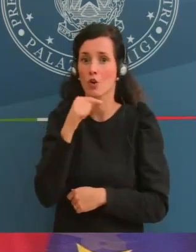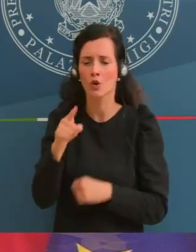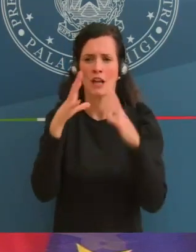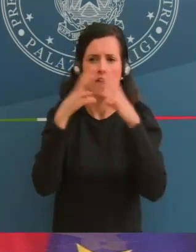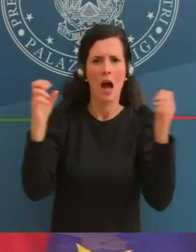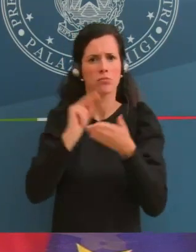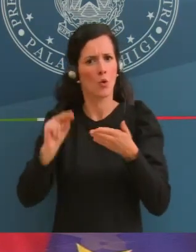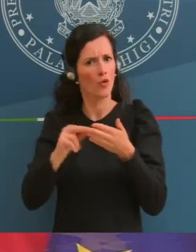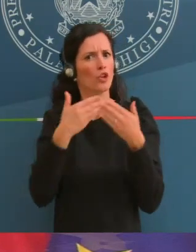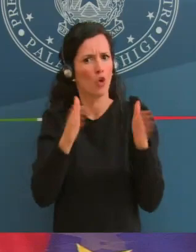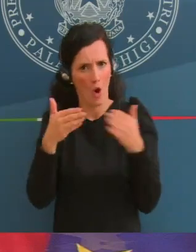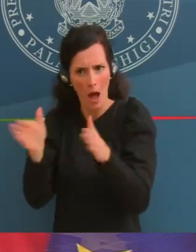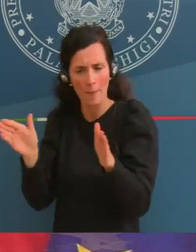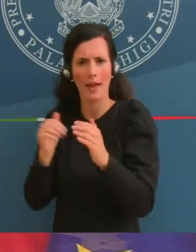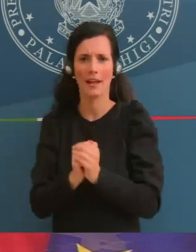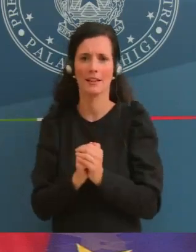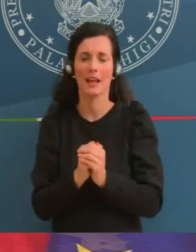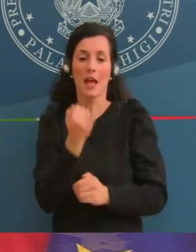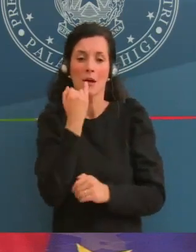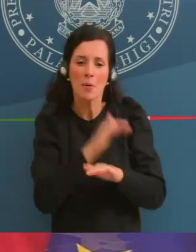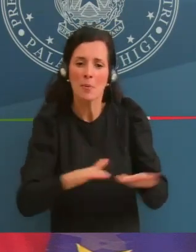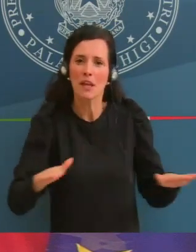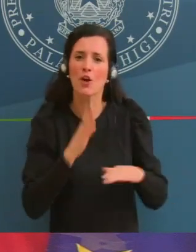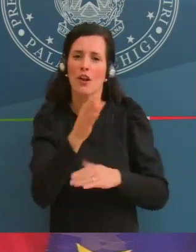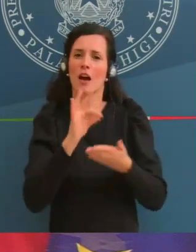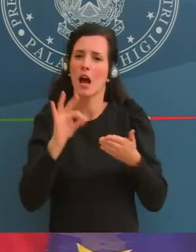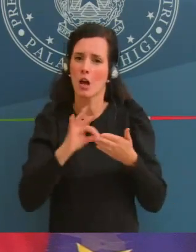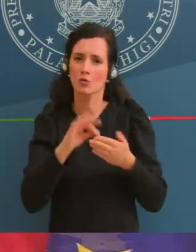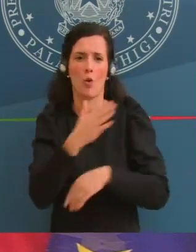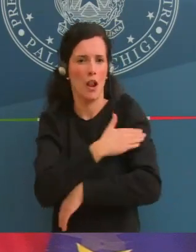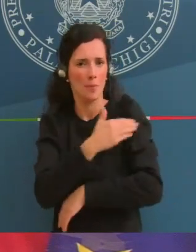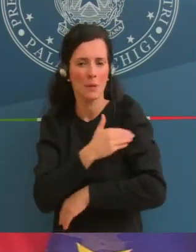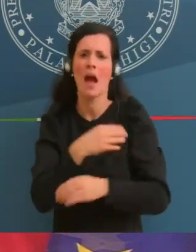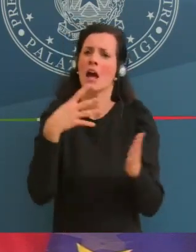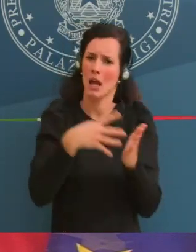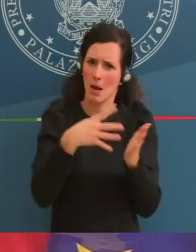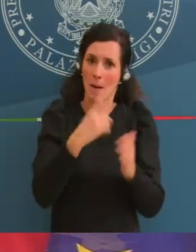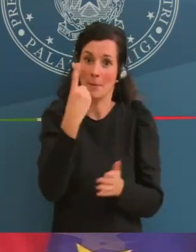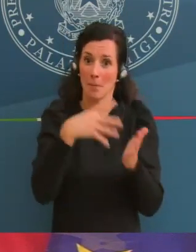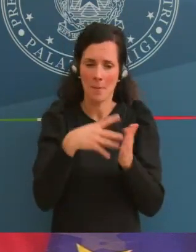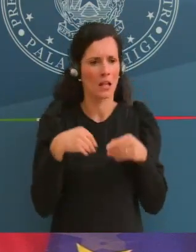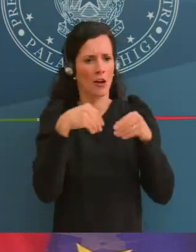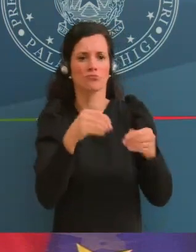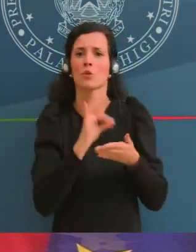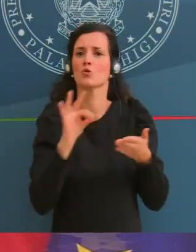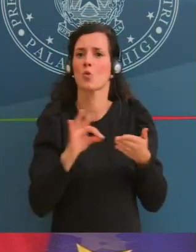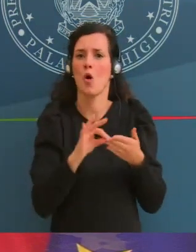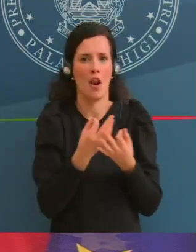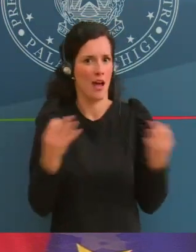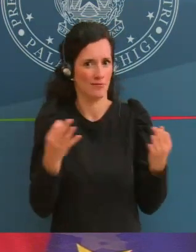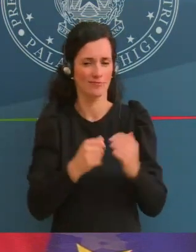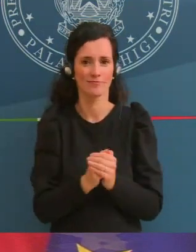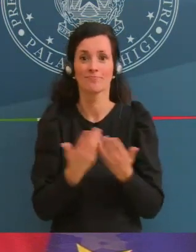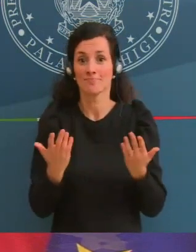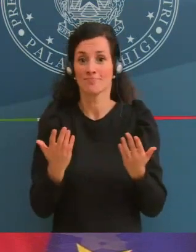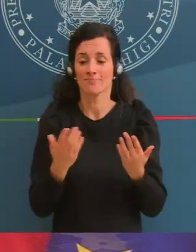insomma stiamo evitando un look da un generalizzato come quello di primavera che sarebbe stato molto penalizzante